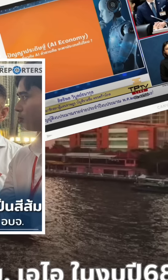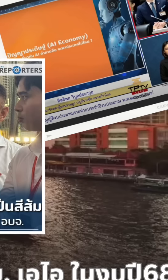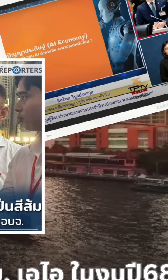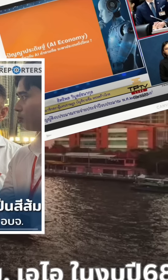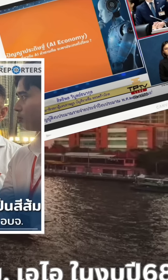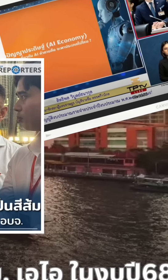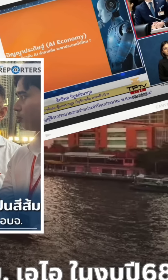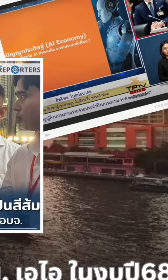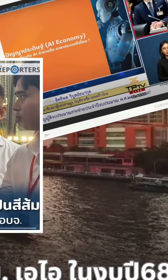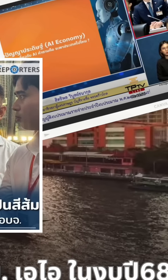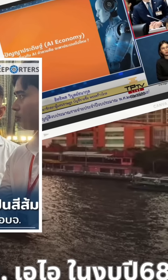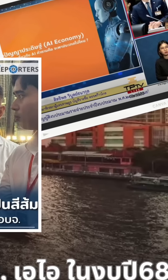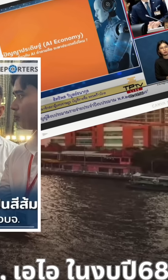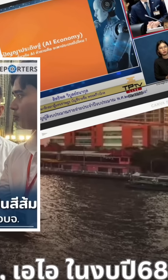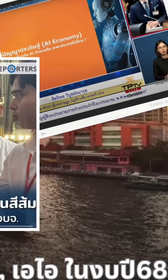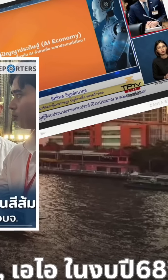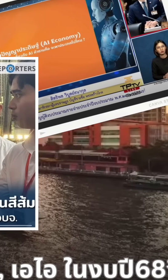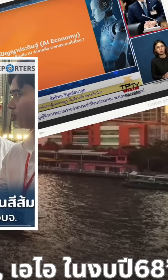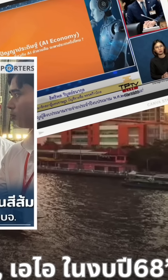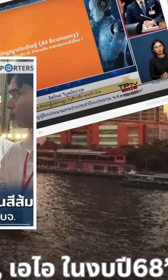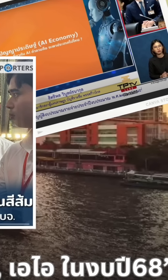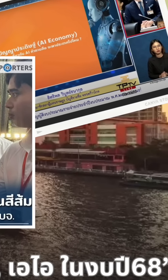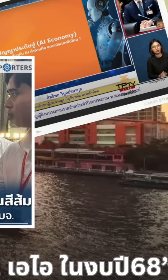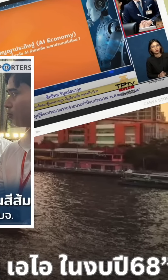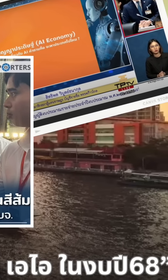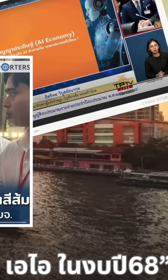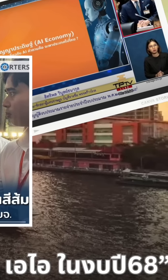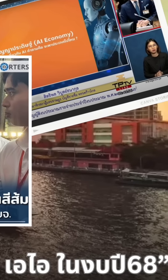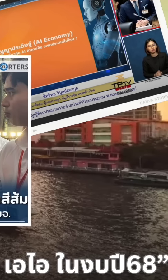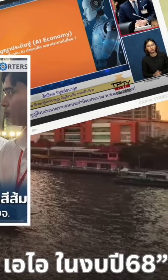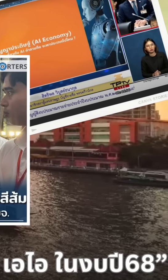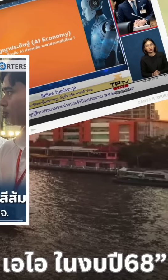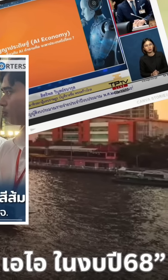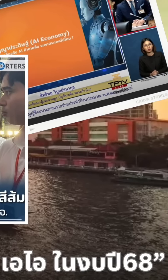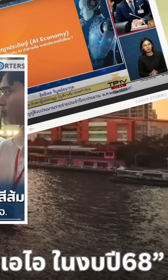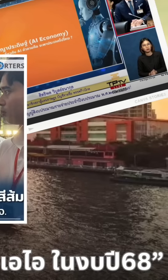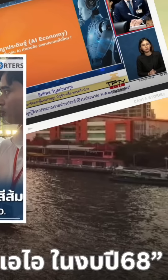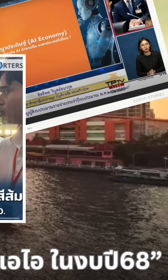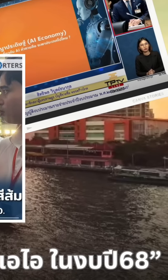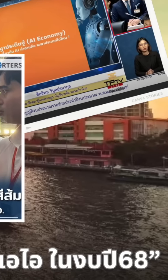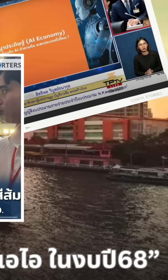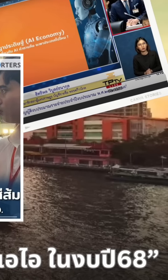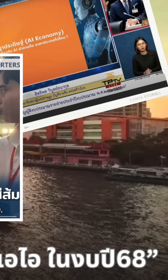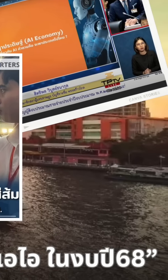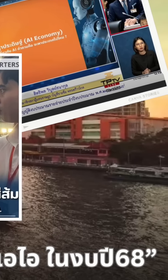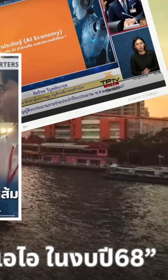และเรื่องราวต่อไปวันหลงการอภิปรายง